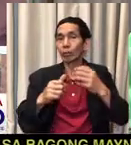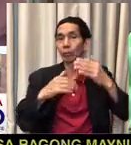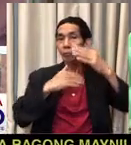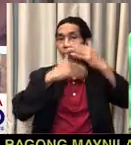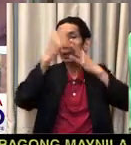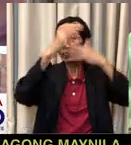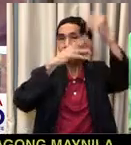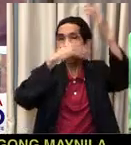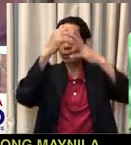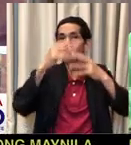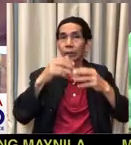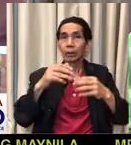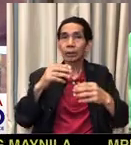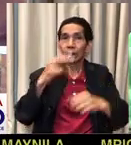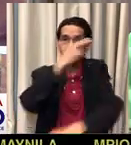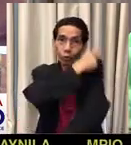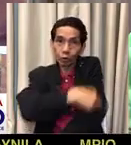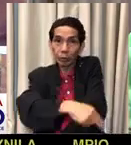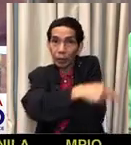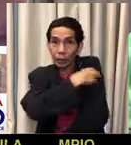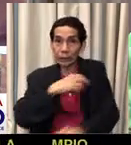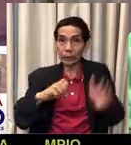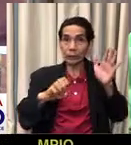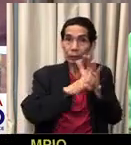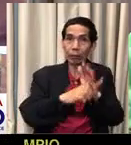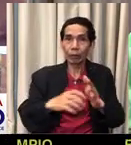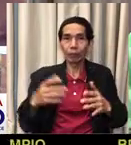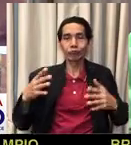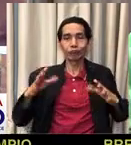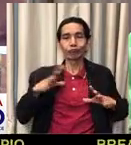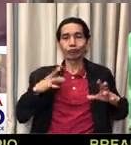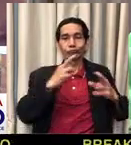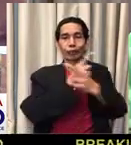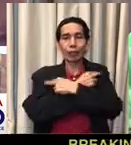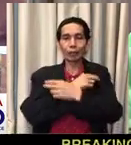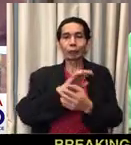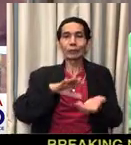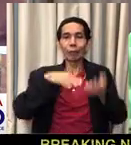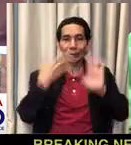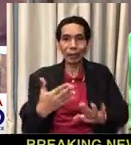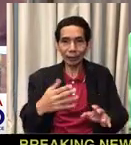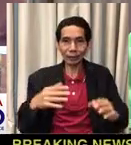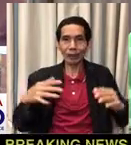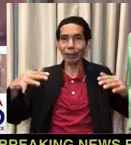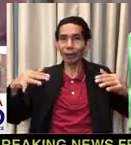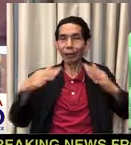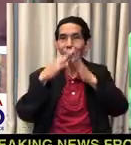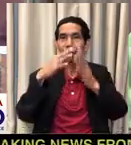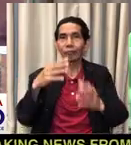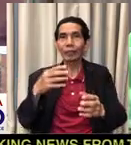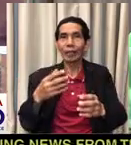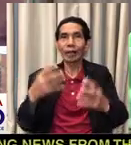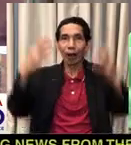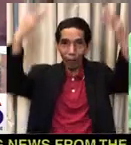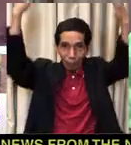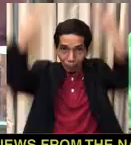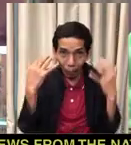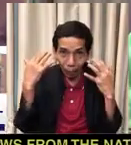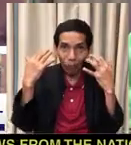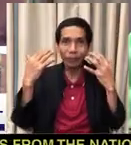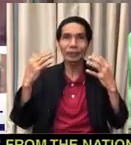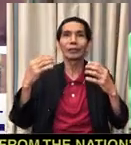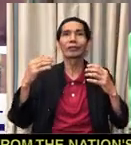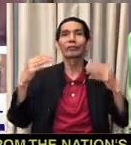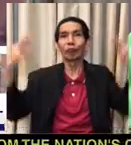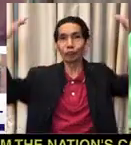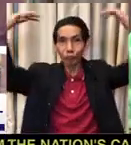ba? Biri mo, nasa ospital ka, nagpapagaling ka, doon ka natodas. Nadaganan ka ng biga. Huwag naman loobin